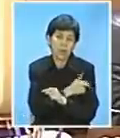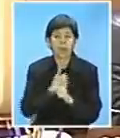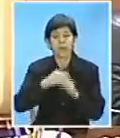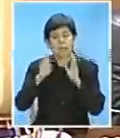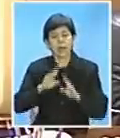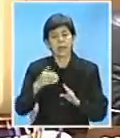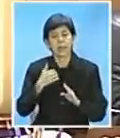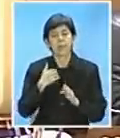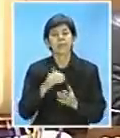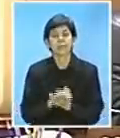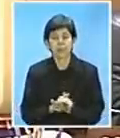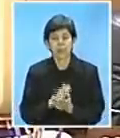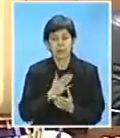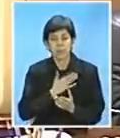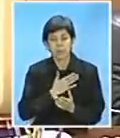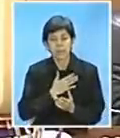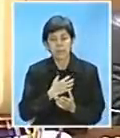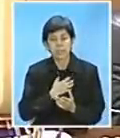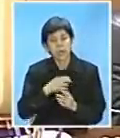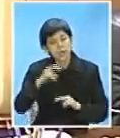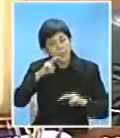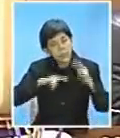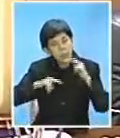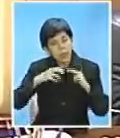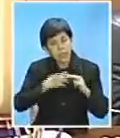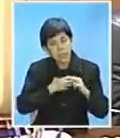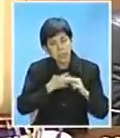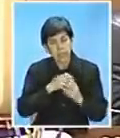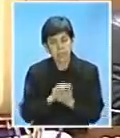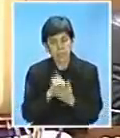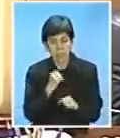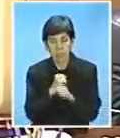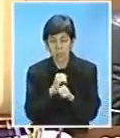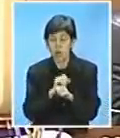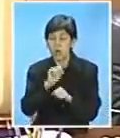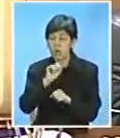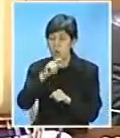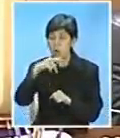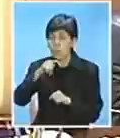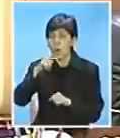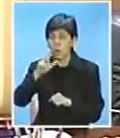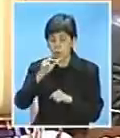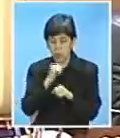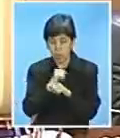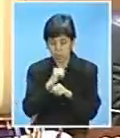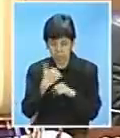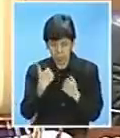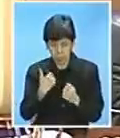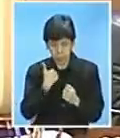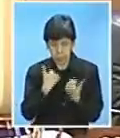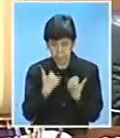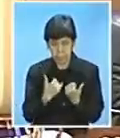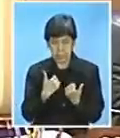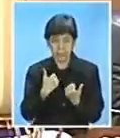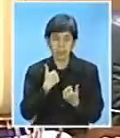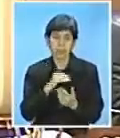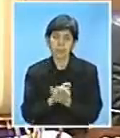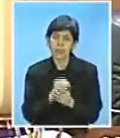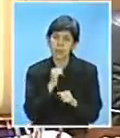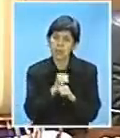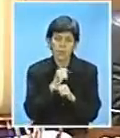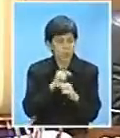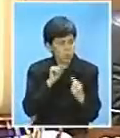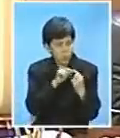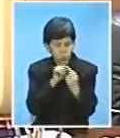บบหนึ่งเพราะฉะนั้นข้อที่จริงที่พิสูจน์ได้ว่านะครับว่าของสปภ.เนี่ยจากปภ.เนี่ยในที่สุดนะฮะก็จะต้องตร